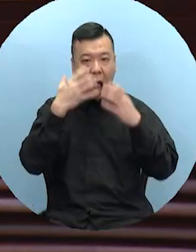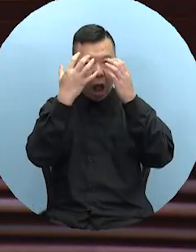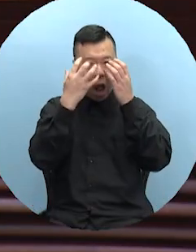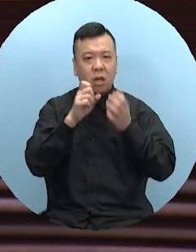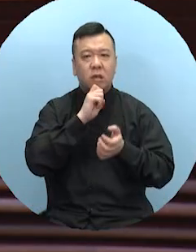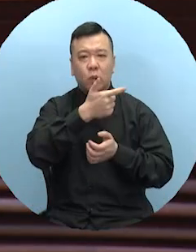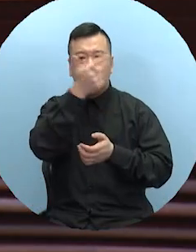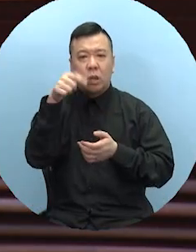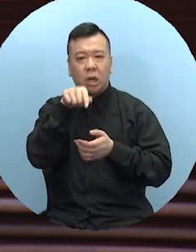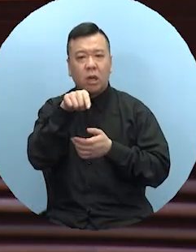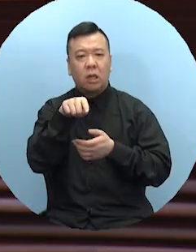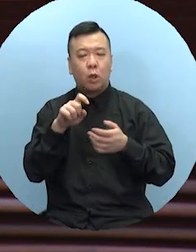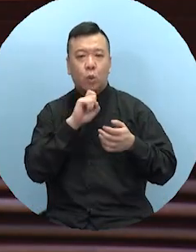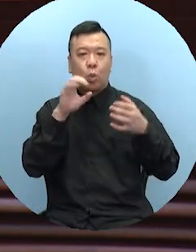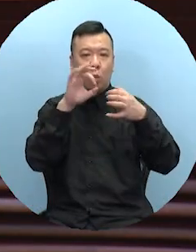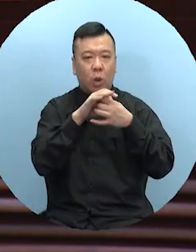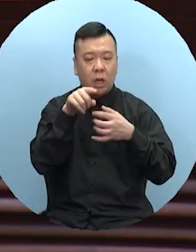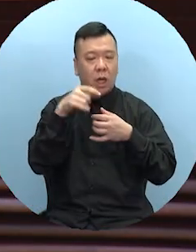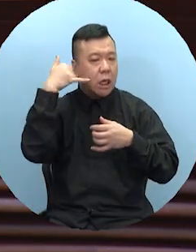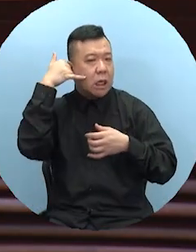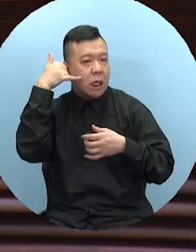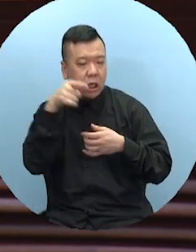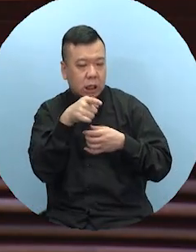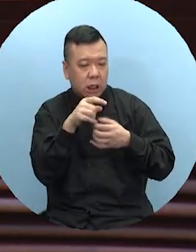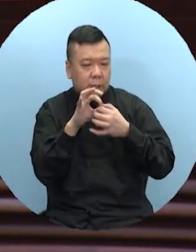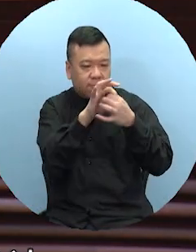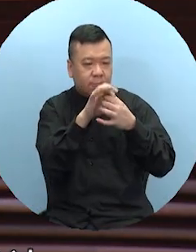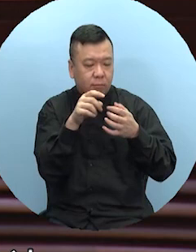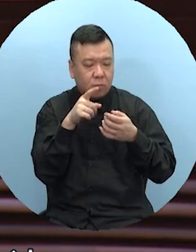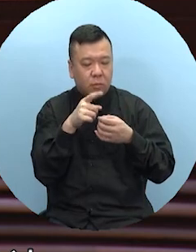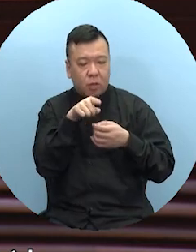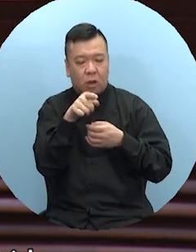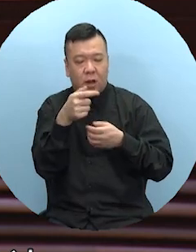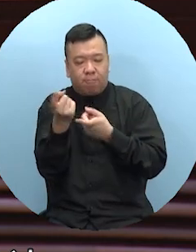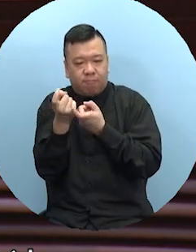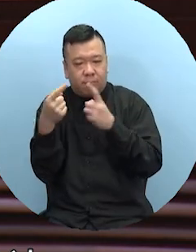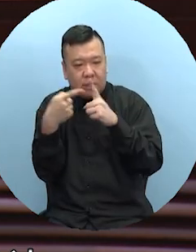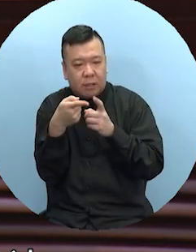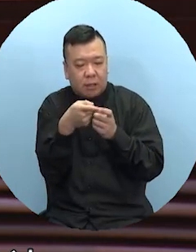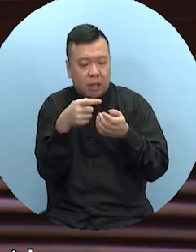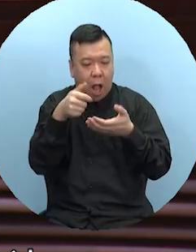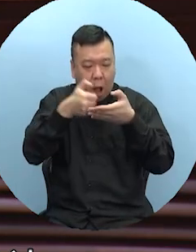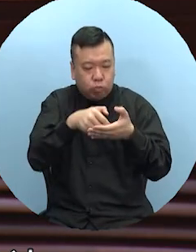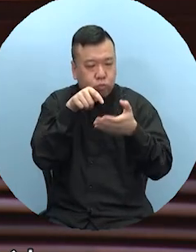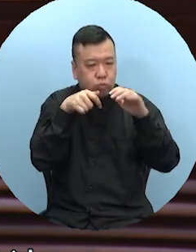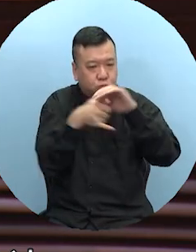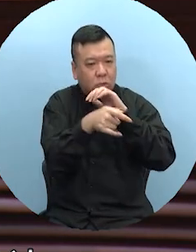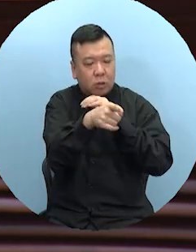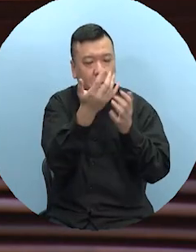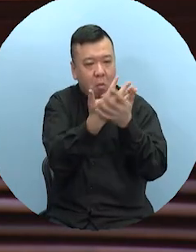我们留意到很多个案是以附有超连结的手机短信引诱受害人登入怀疑诈骗网